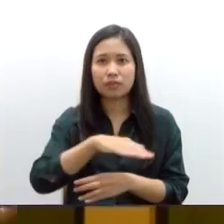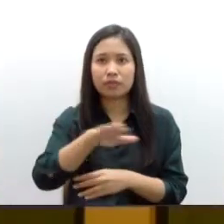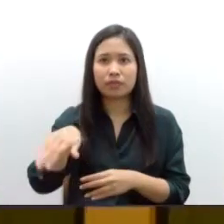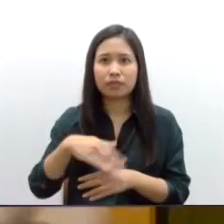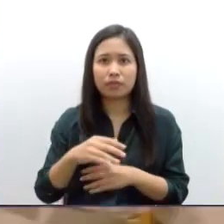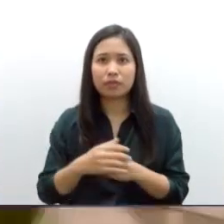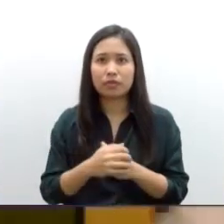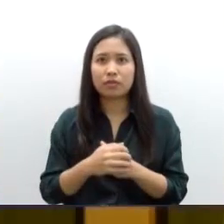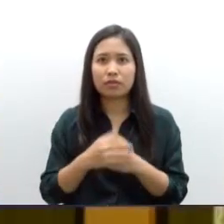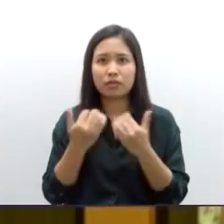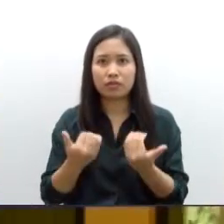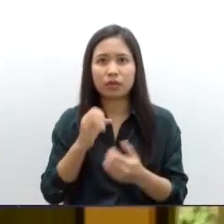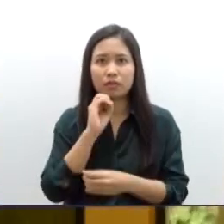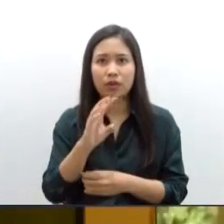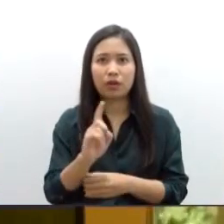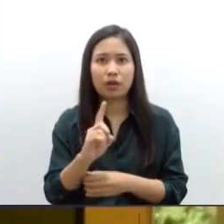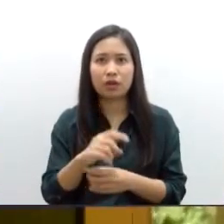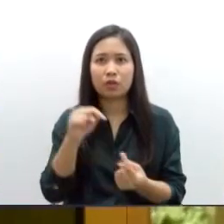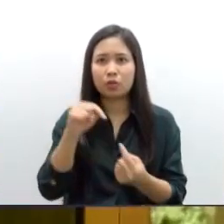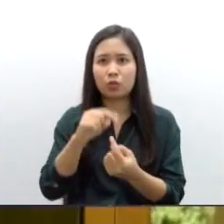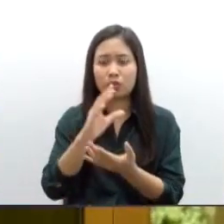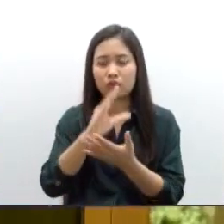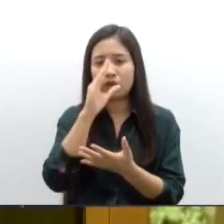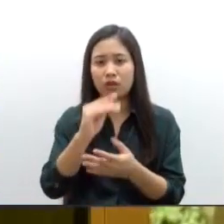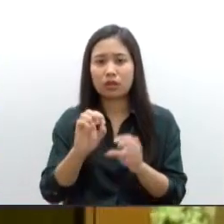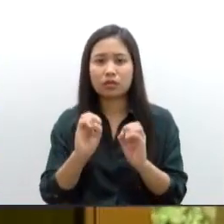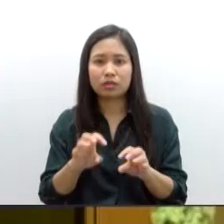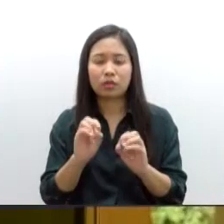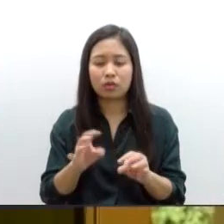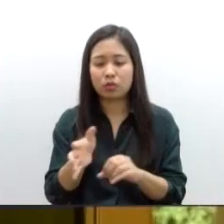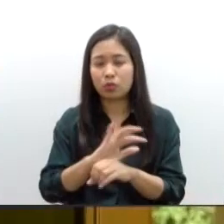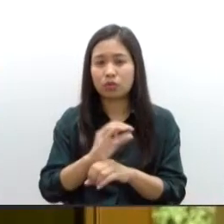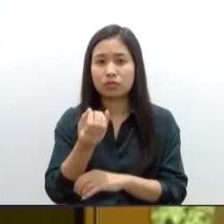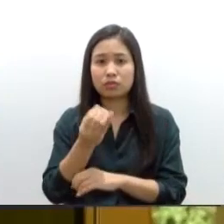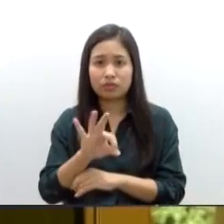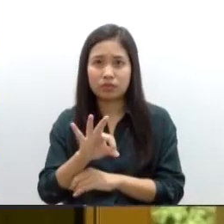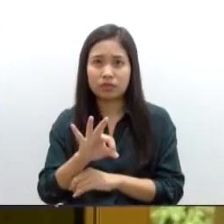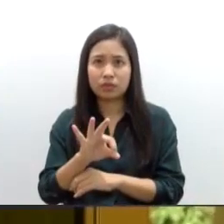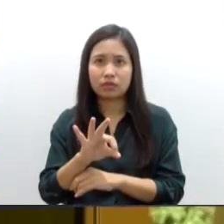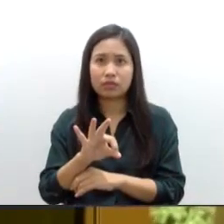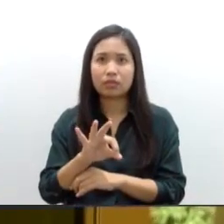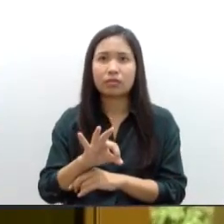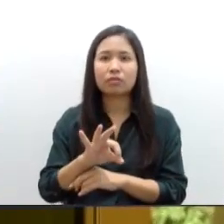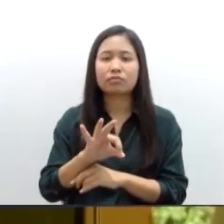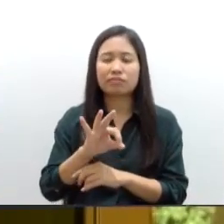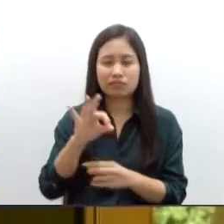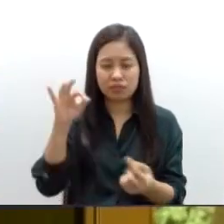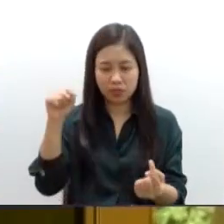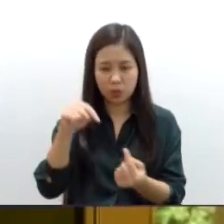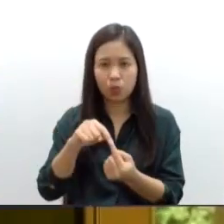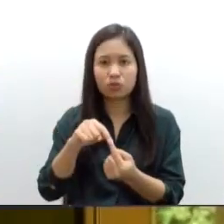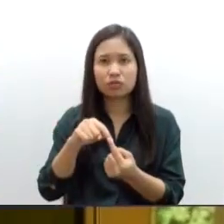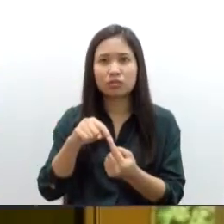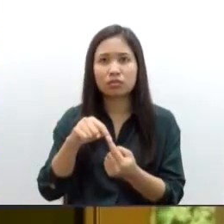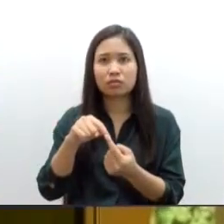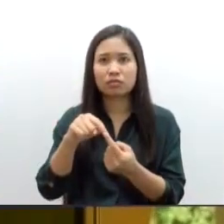ะครับย้ำอีกครั้งหนึ่งว่าในการเรียนการสอนในช่วงนี้เนี่ยเป็นช่วงที่มีวิกฤต